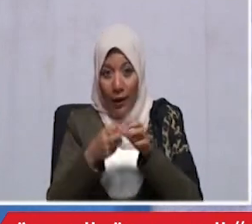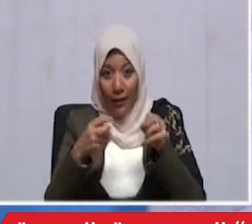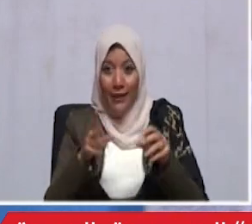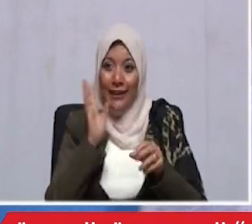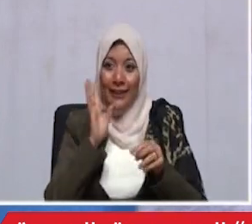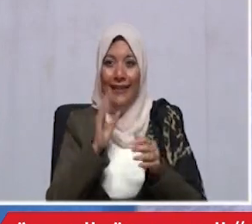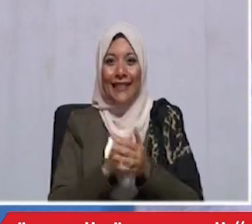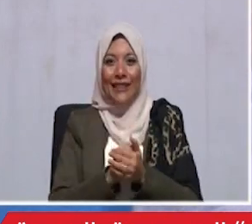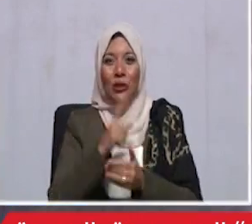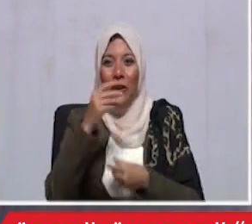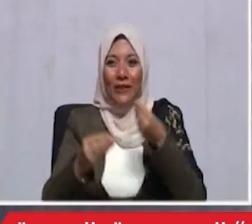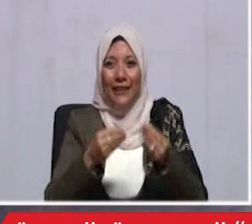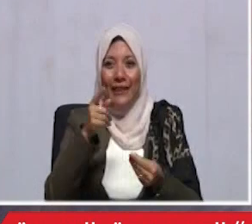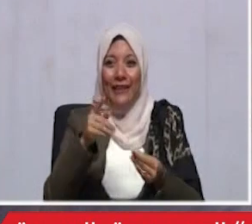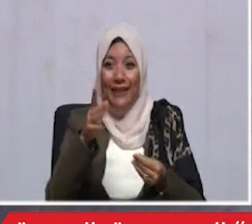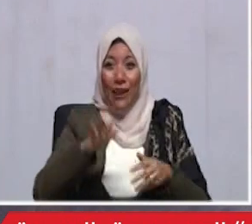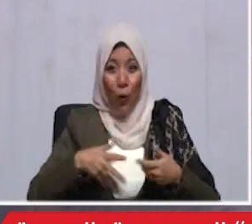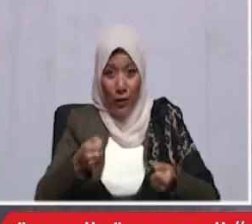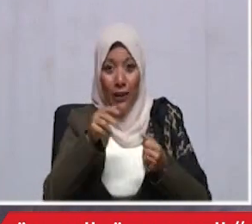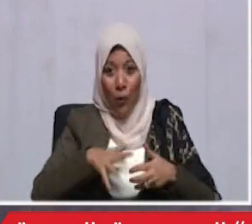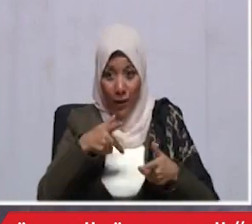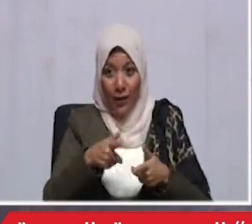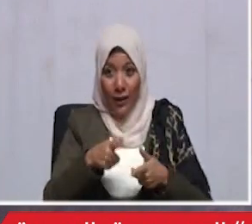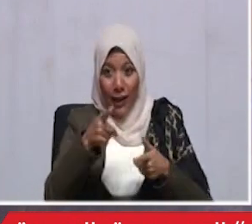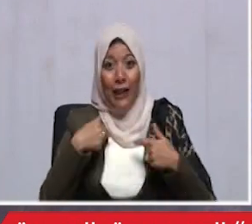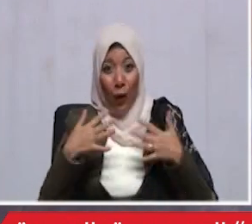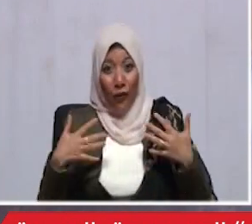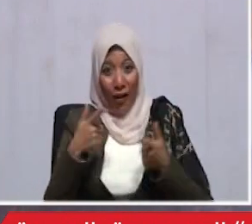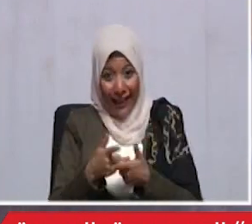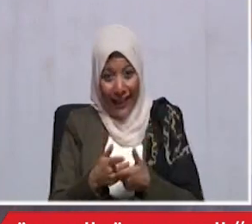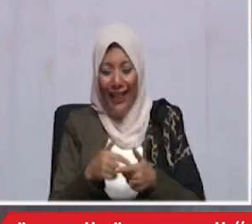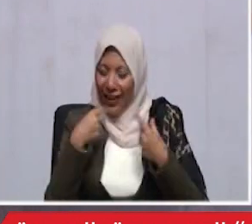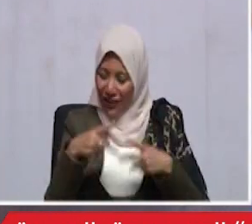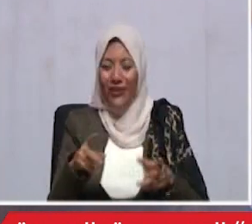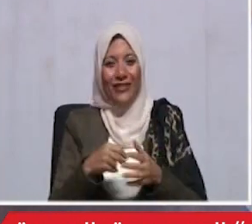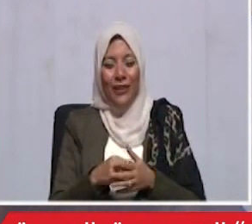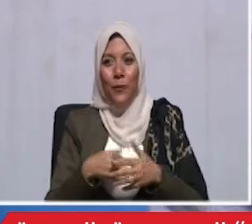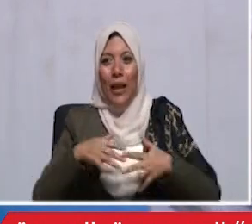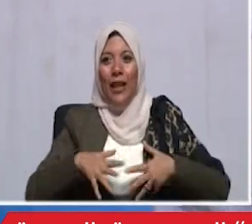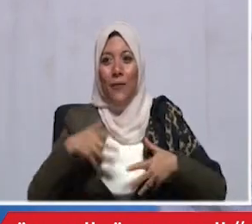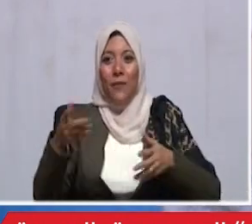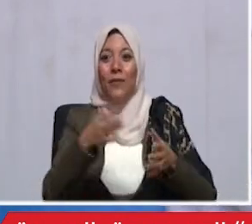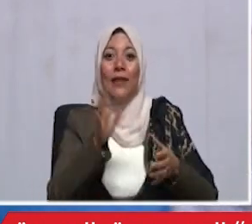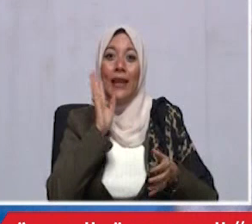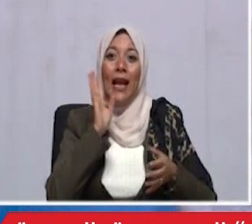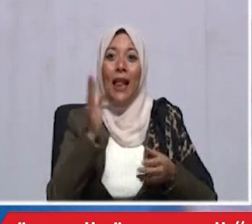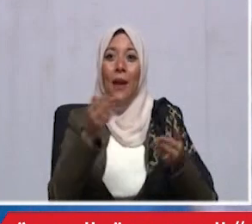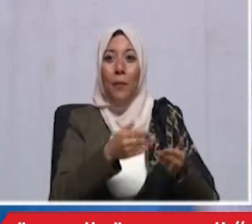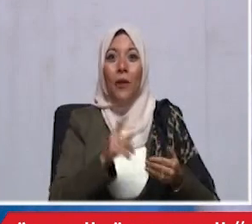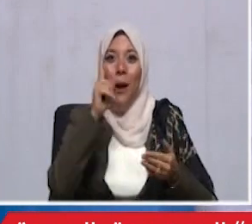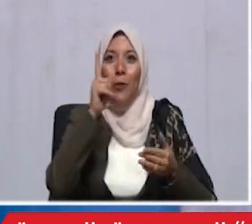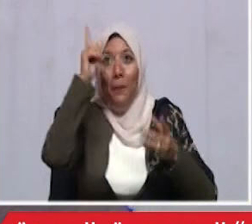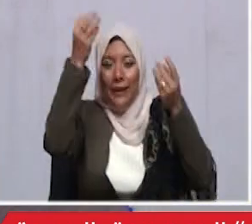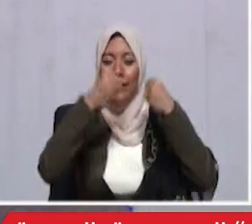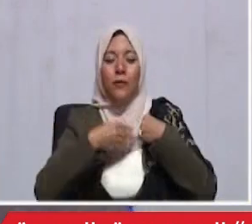بقى الكرسي كده. ده الكرسي اللي انت عايزاه؟ كويس يعني؟ طيب ممكن لله. نجربه كده نعلمه له؟ فضل من عند ربنا